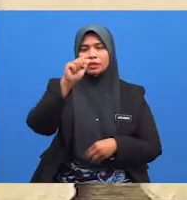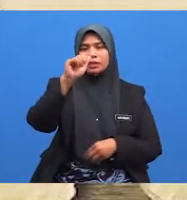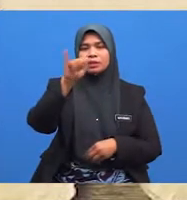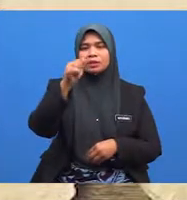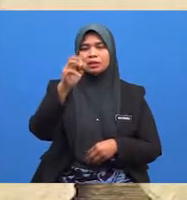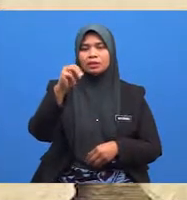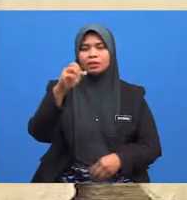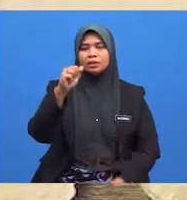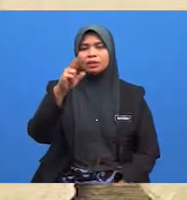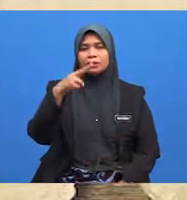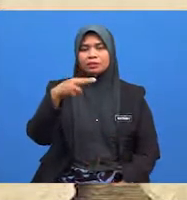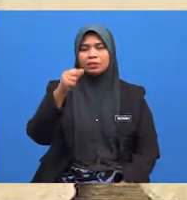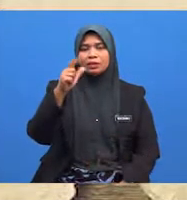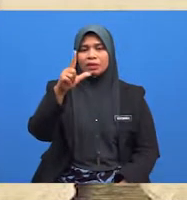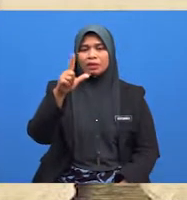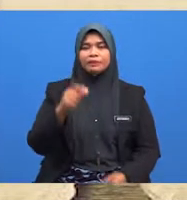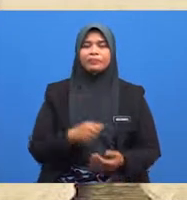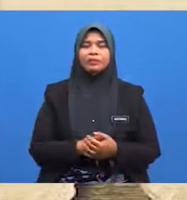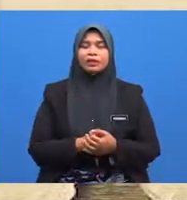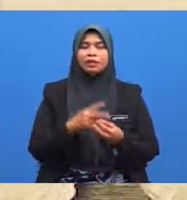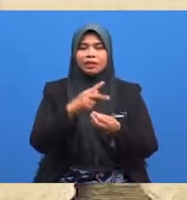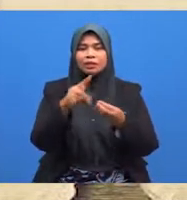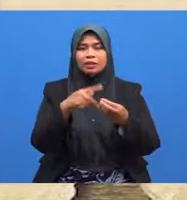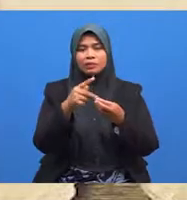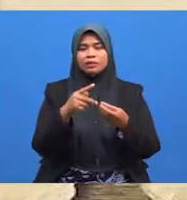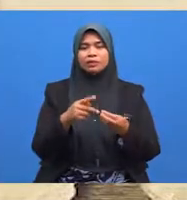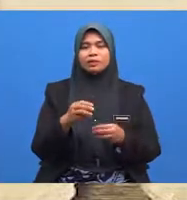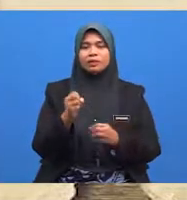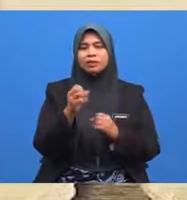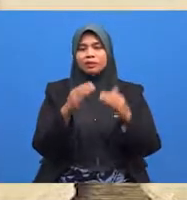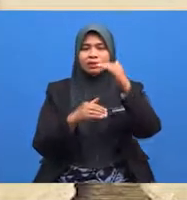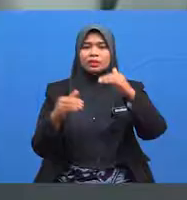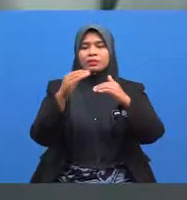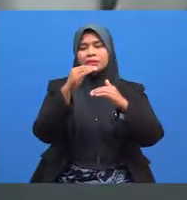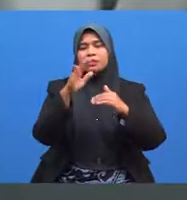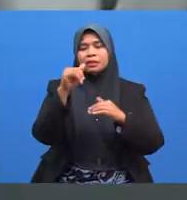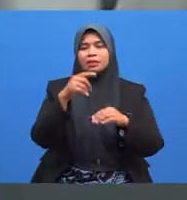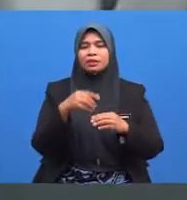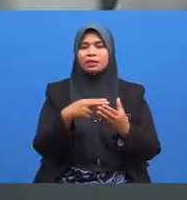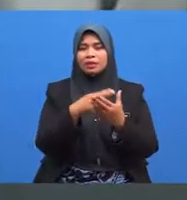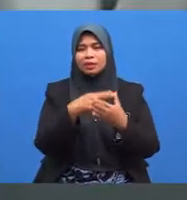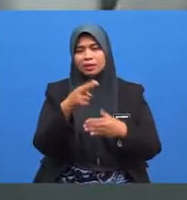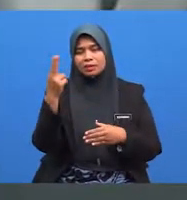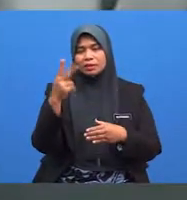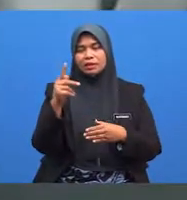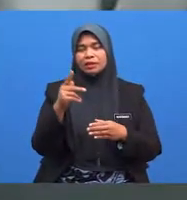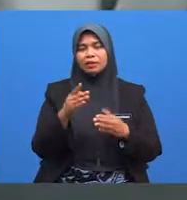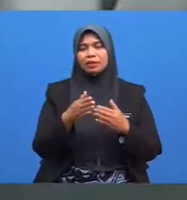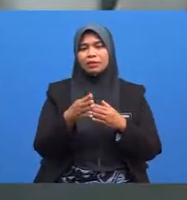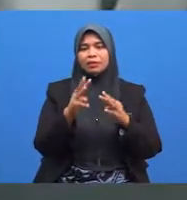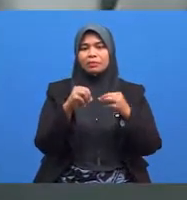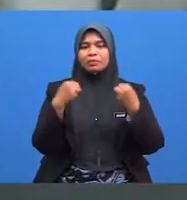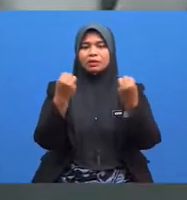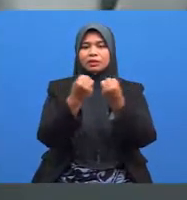Corak bunga menerusi Petra Dura ini juga boleh dikesan di Taj Mahal. Kesimpulannya, seni bina